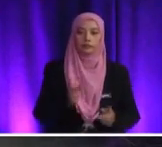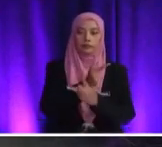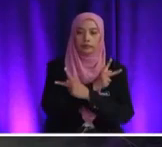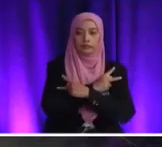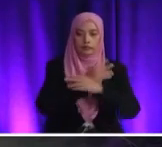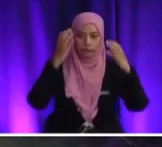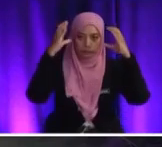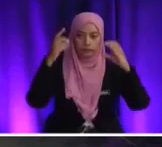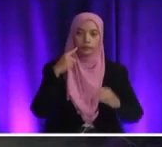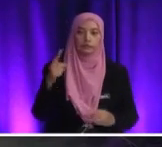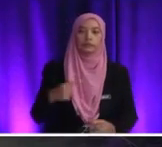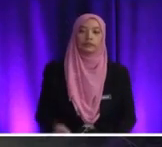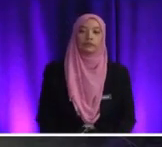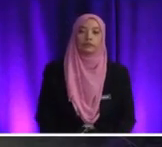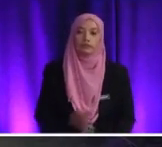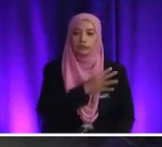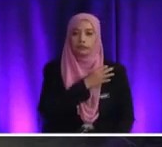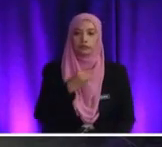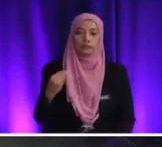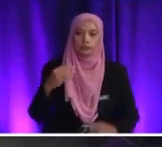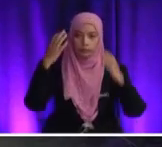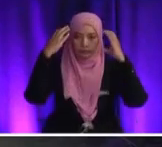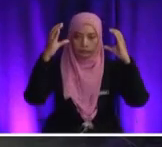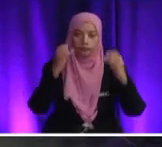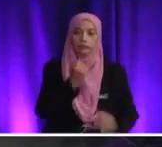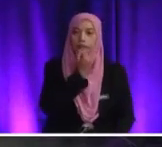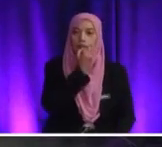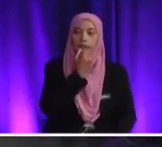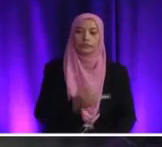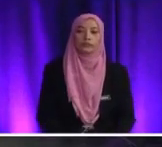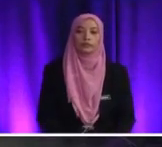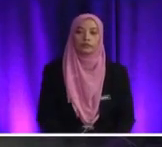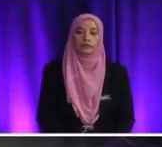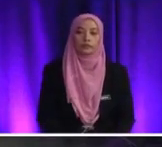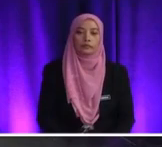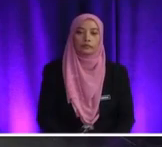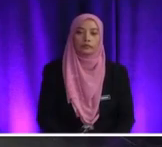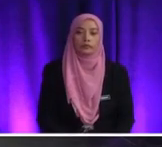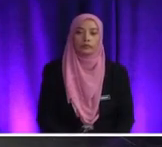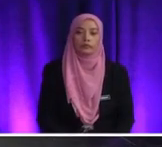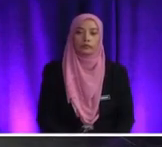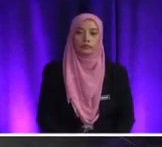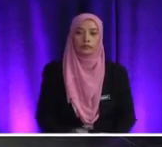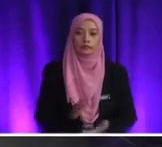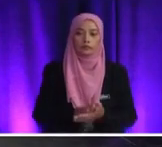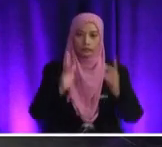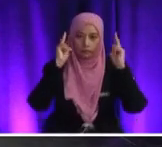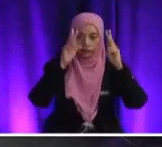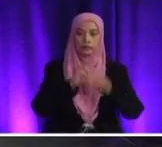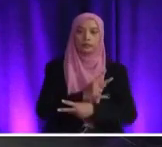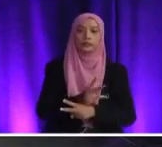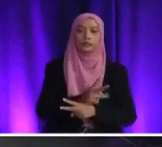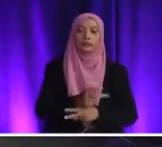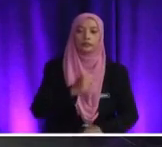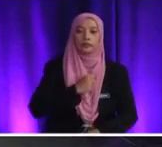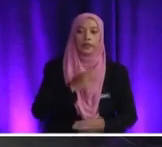kepada jurubahasa Gita yaitu daceng Siti Zubaidah amat sekolah Pendidikan khas Kuantan Pahang jaga diri baik-baik